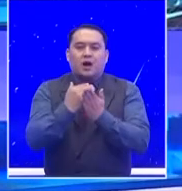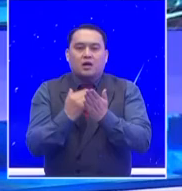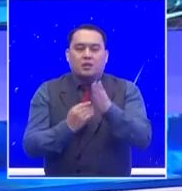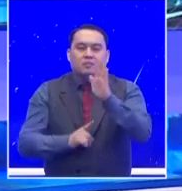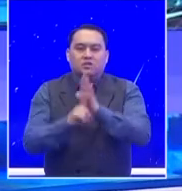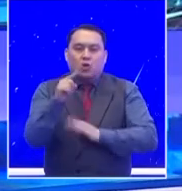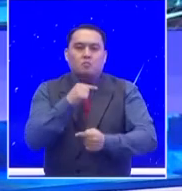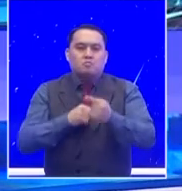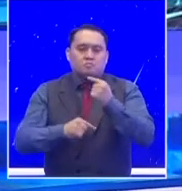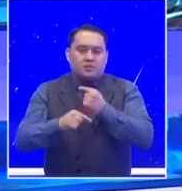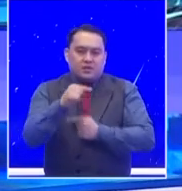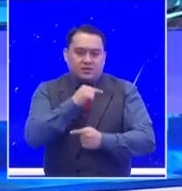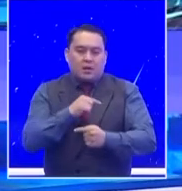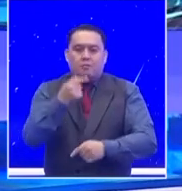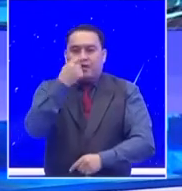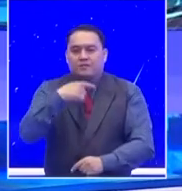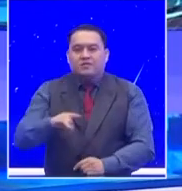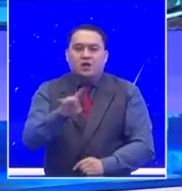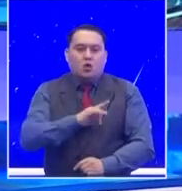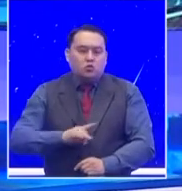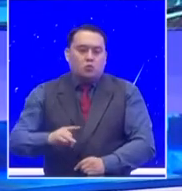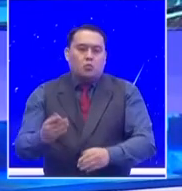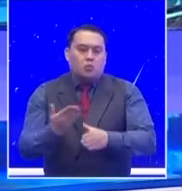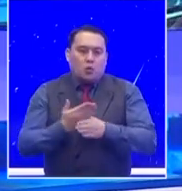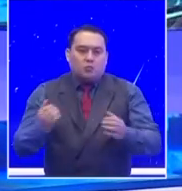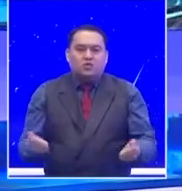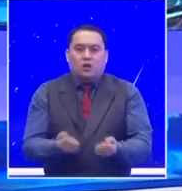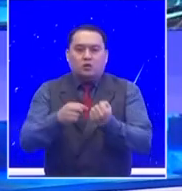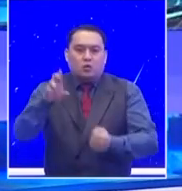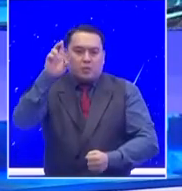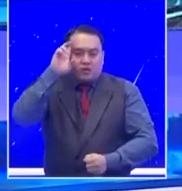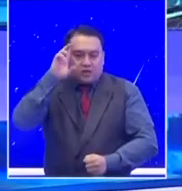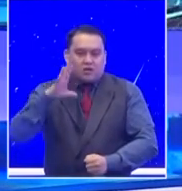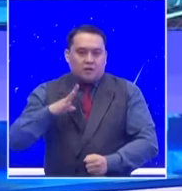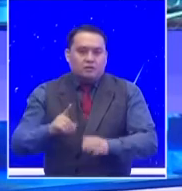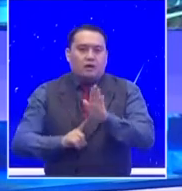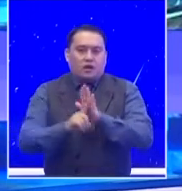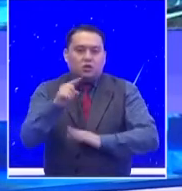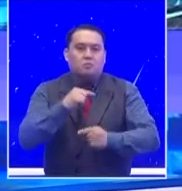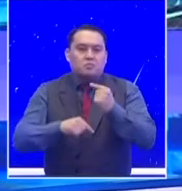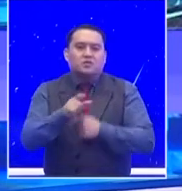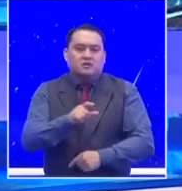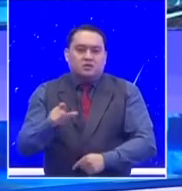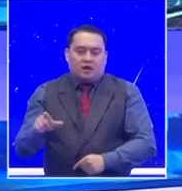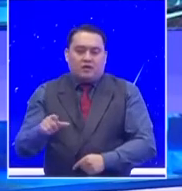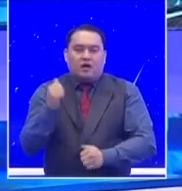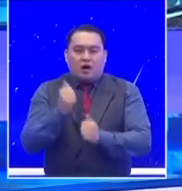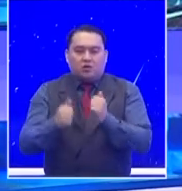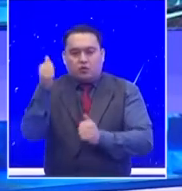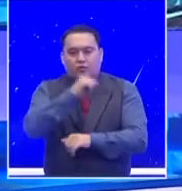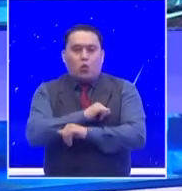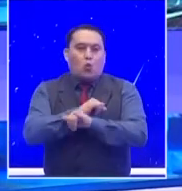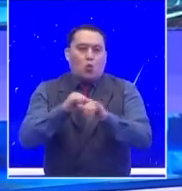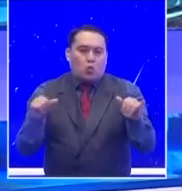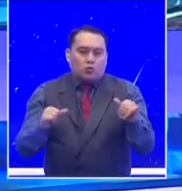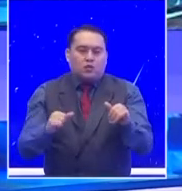«Бастау бизнес» в действии. В Панфиловском районе благодаря государственной поддержке начинающих предпринимателей ежегодно